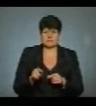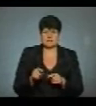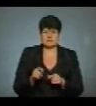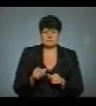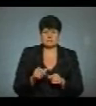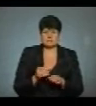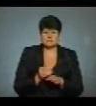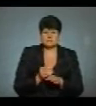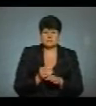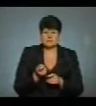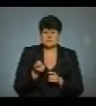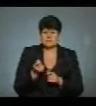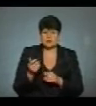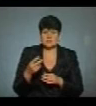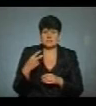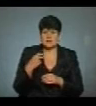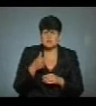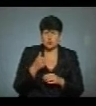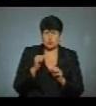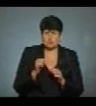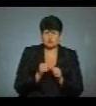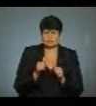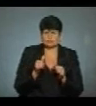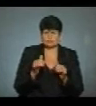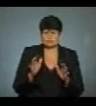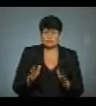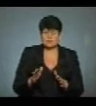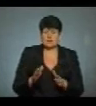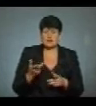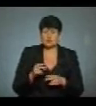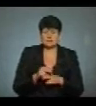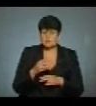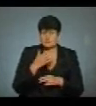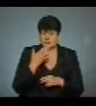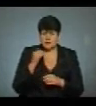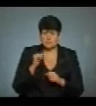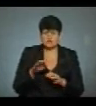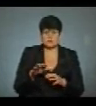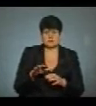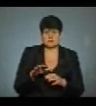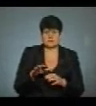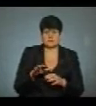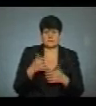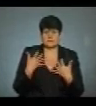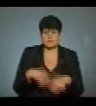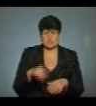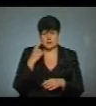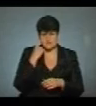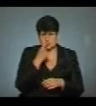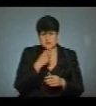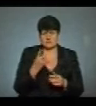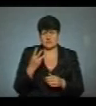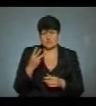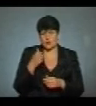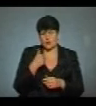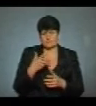повільно, значно. До 20 років і більше вона може прогресувати. А якщо не лікуємо, вона може забрати зір хворому до 2-3